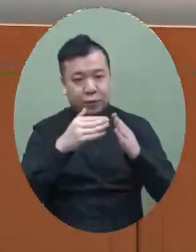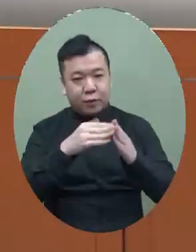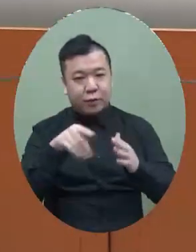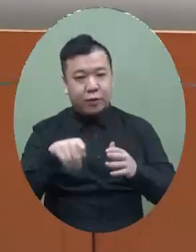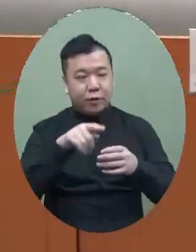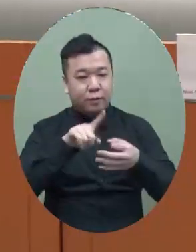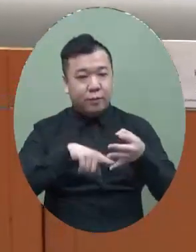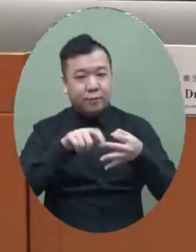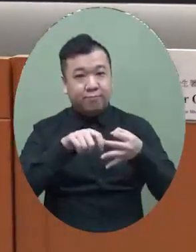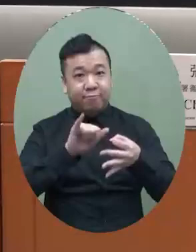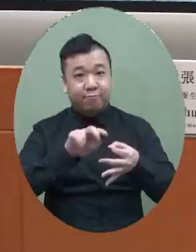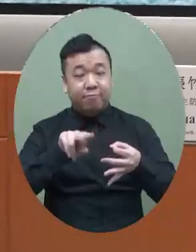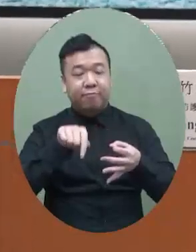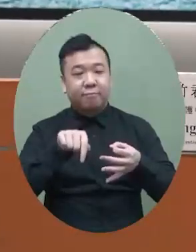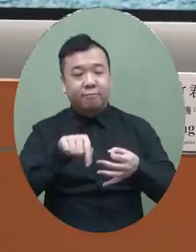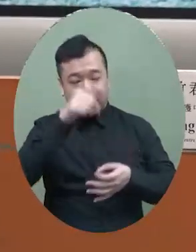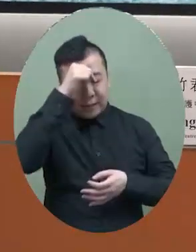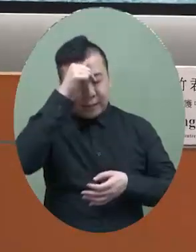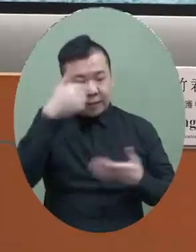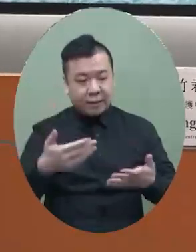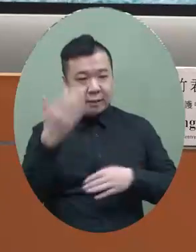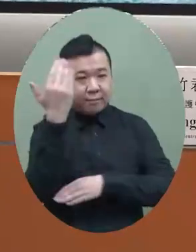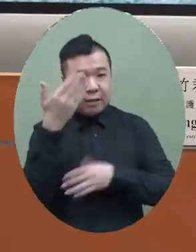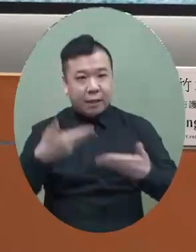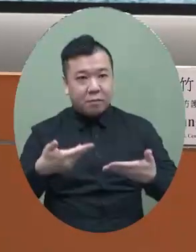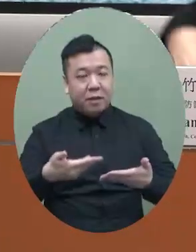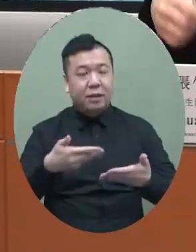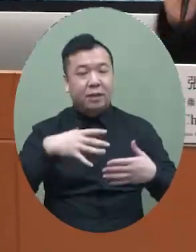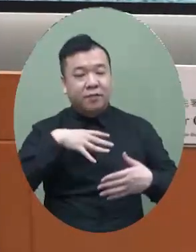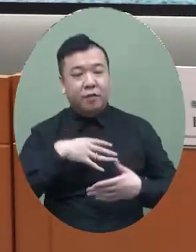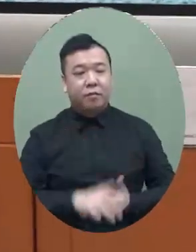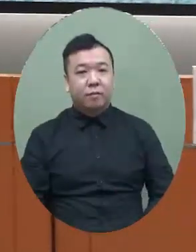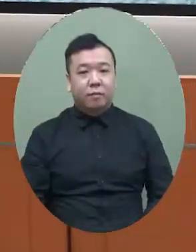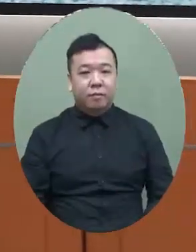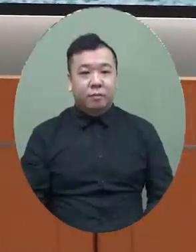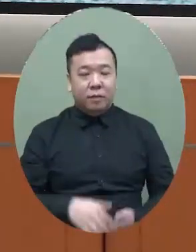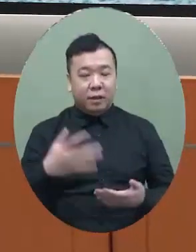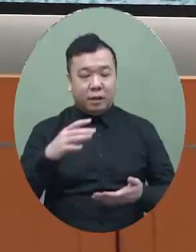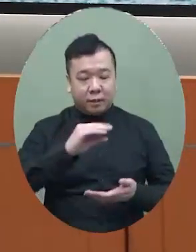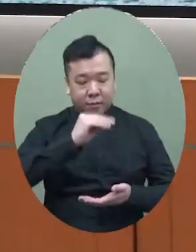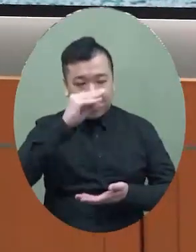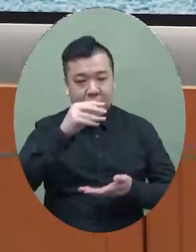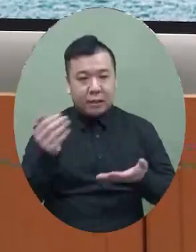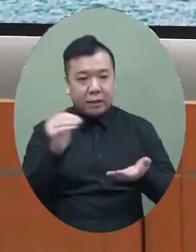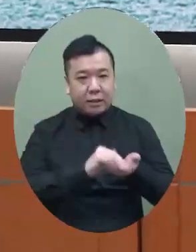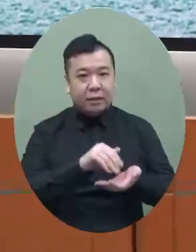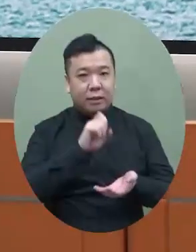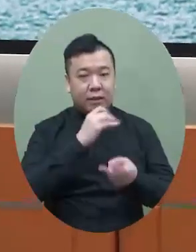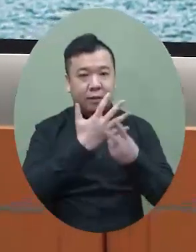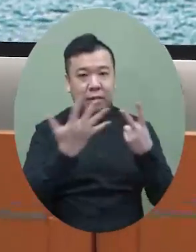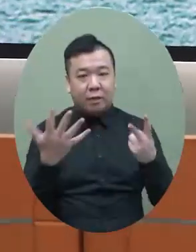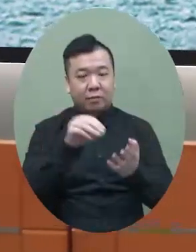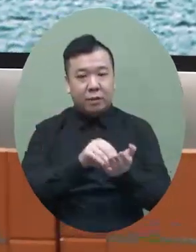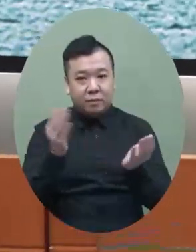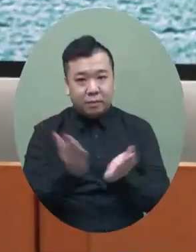經理余慧玲醫生。咁我哋先請張醫生講一講今日最新啲個案先。 係，我哋琴晚確診咗25宗個案，